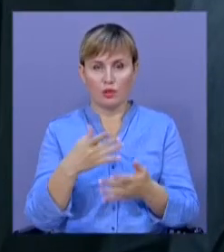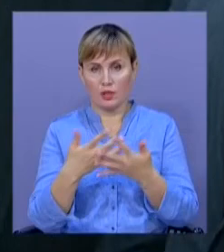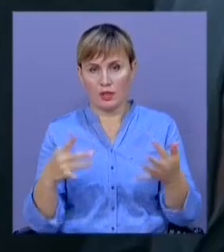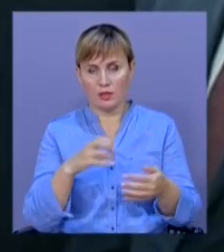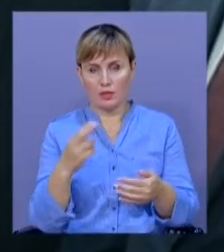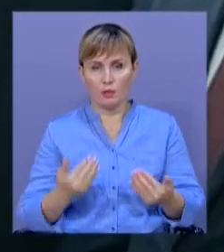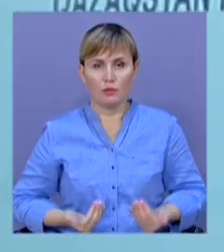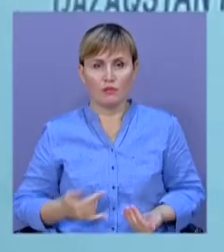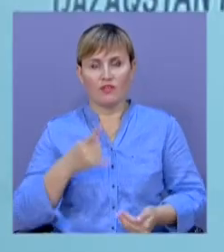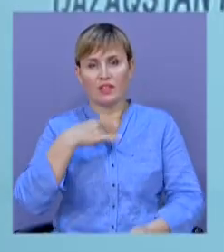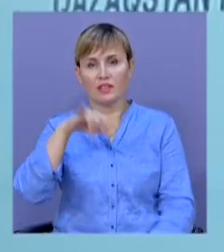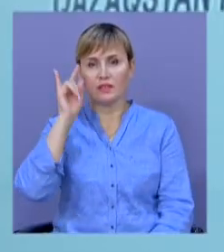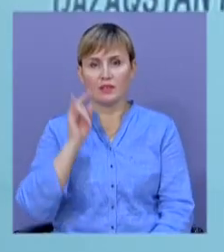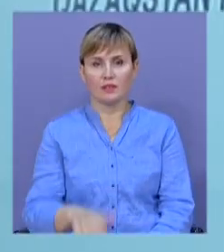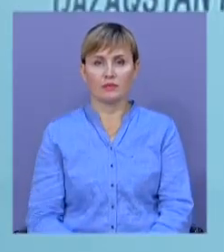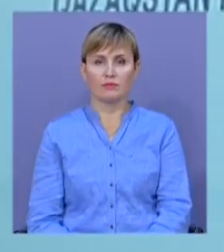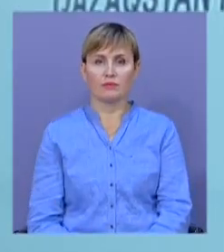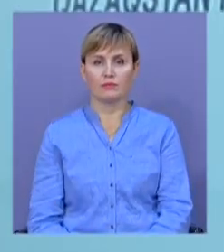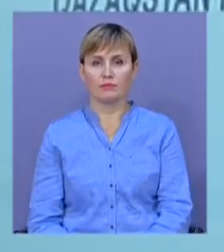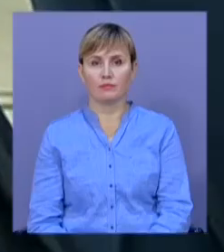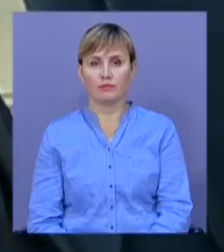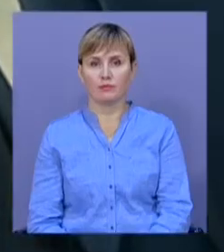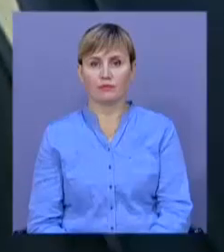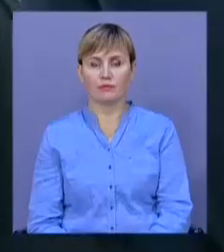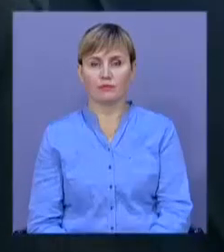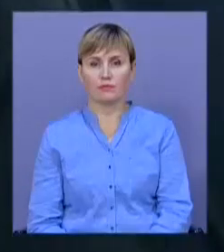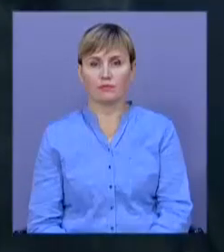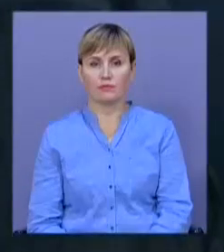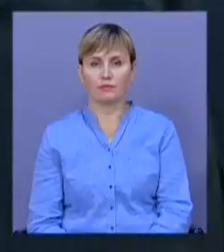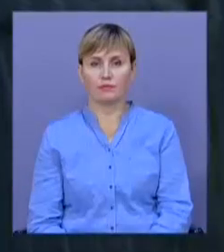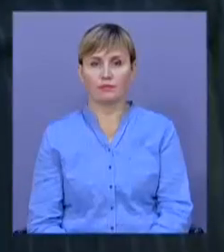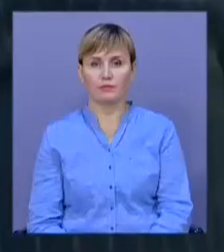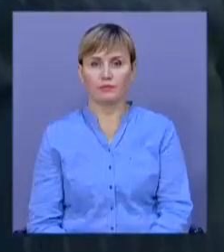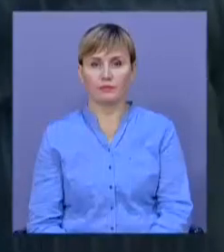проживающих в Казахстане. Рамина Мирзалимова, Сая Миндике, Валерий Таубалдеев, телеканал Алматы.